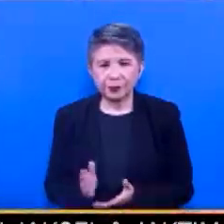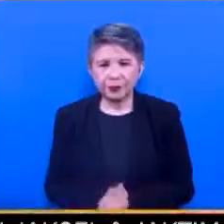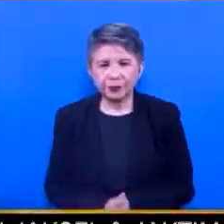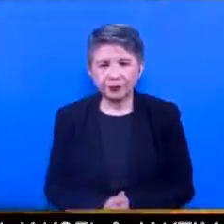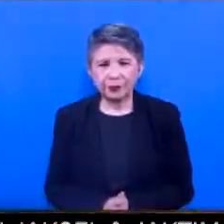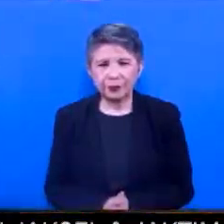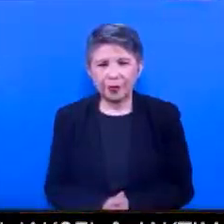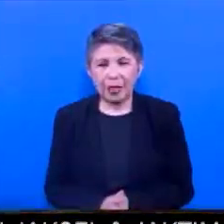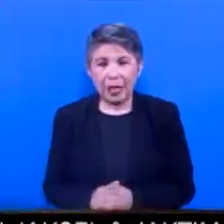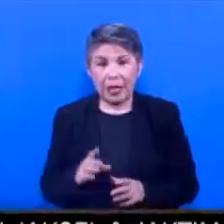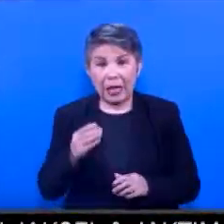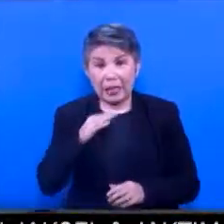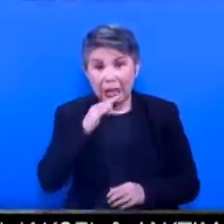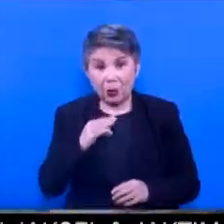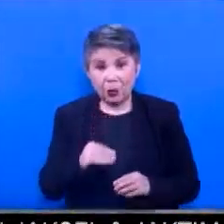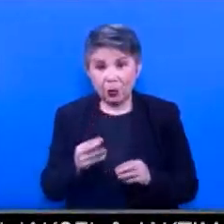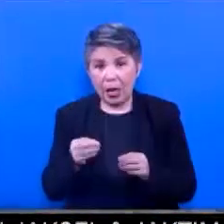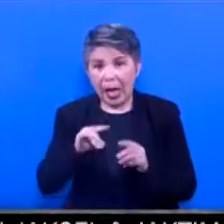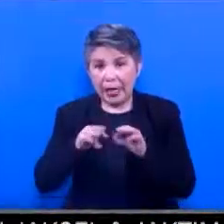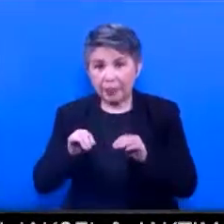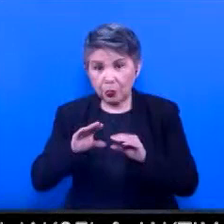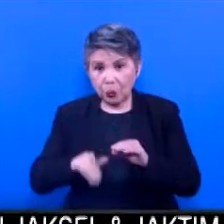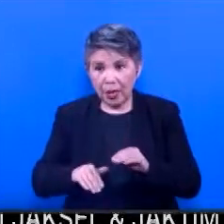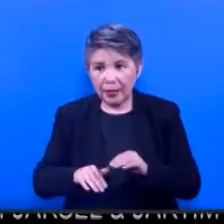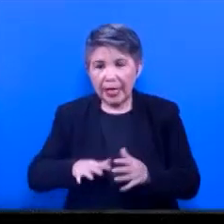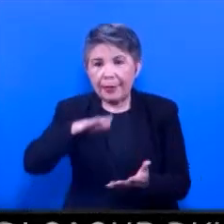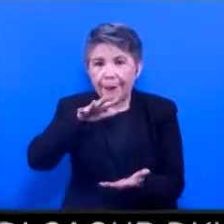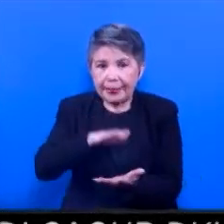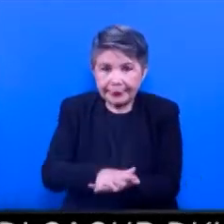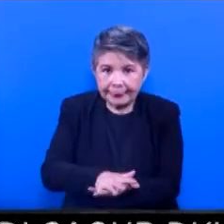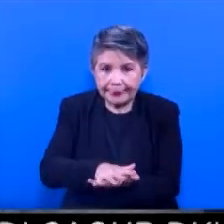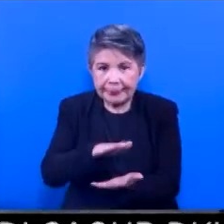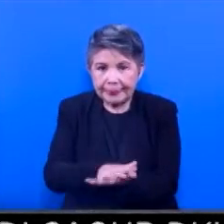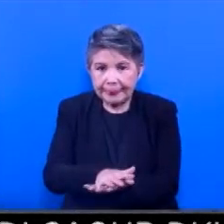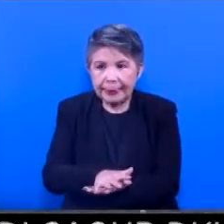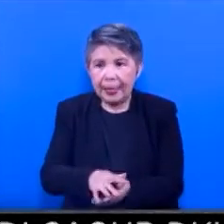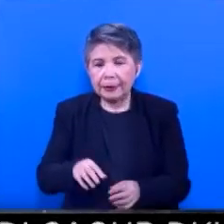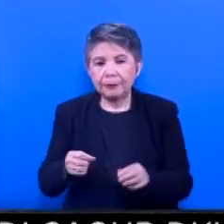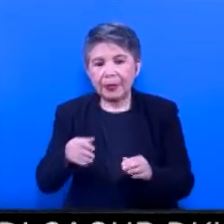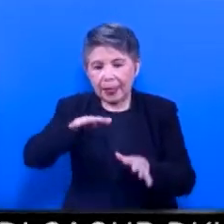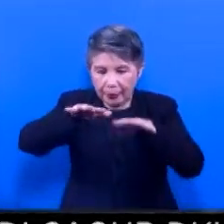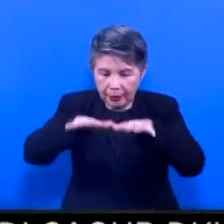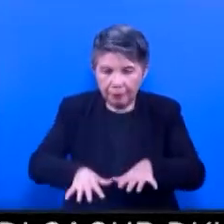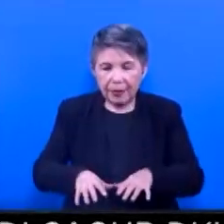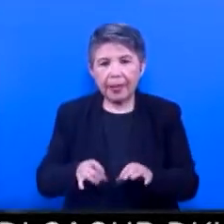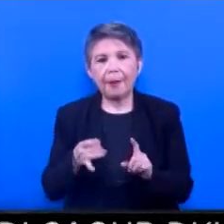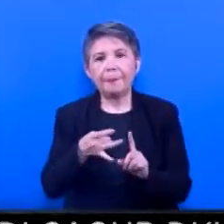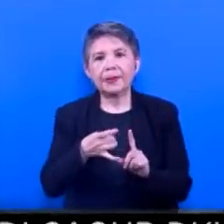Agar tahu padat dengan sempurna dan kandungan air berkurang, alat pres diperberat dengan bandul besi berbobot 25 dan 50